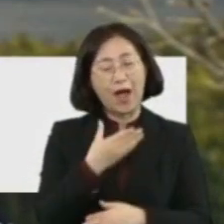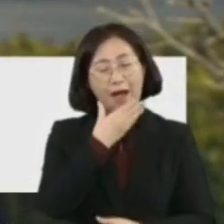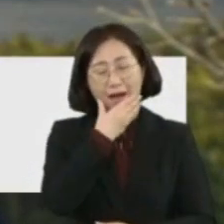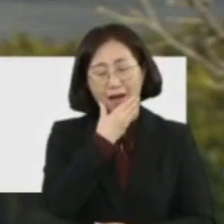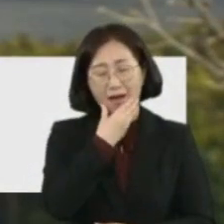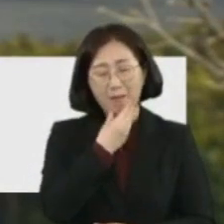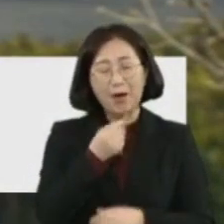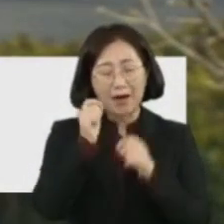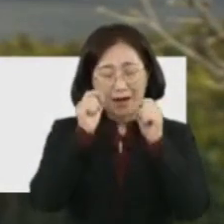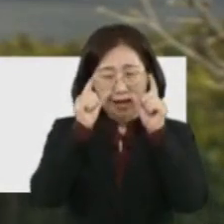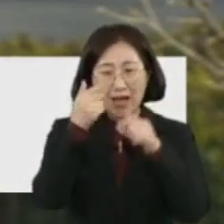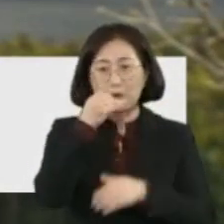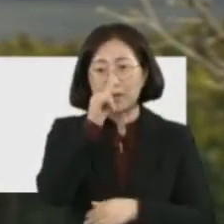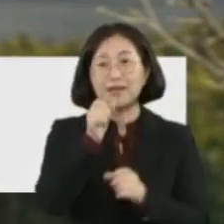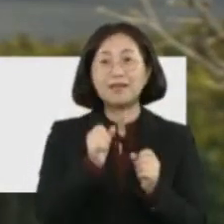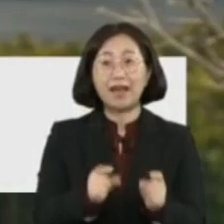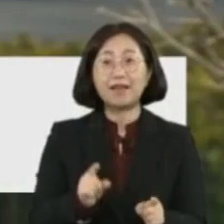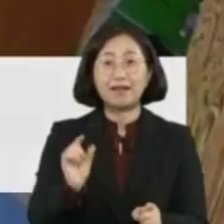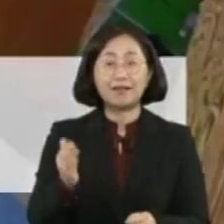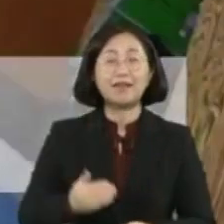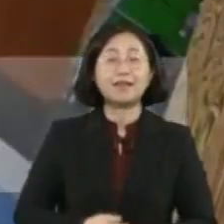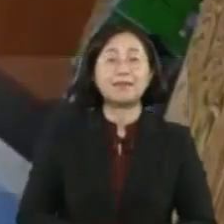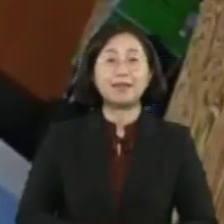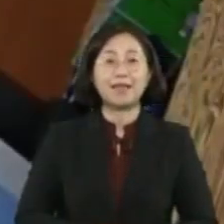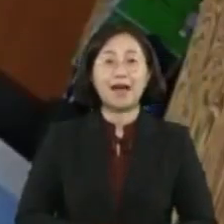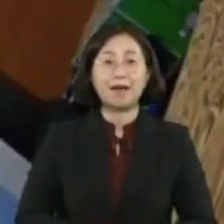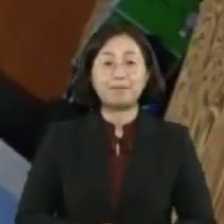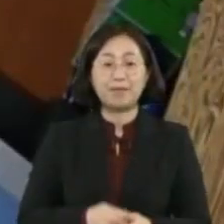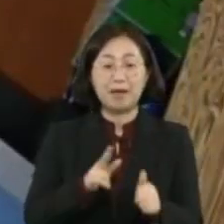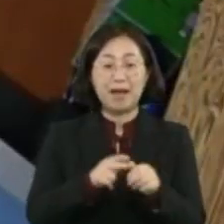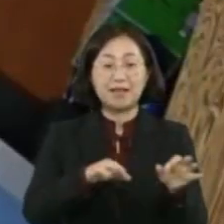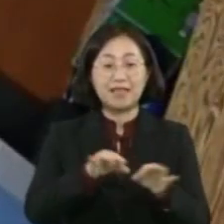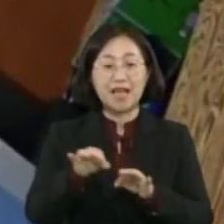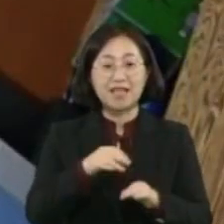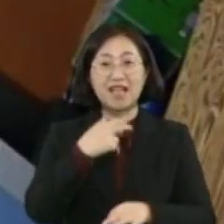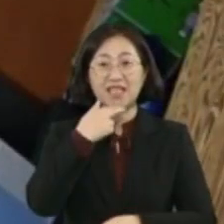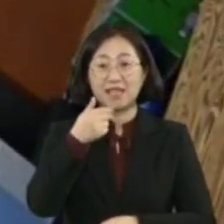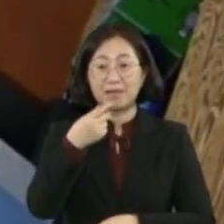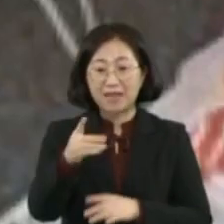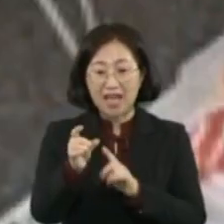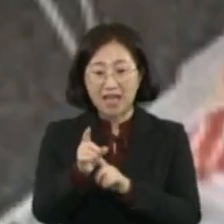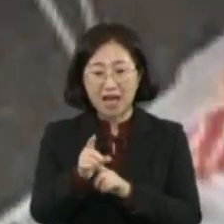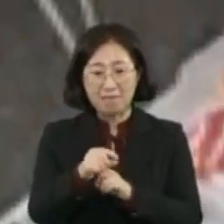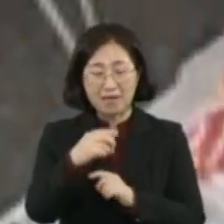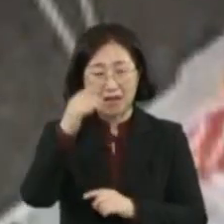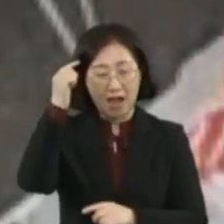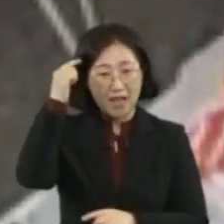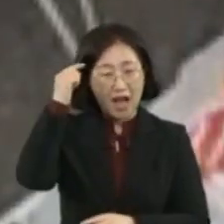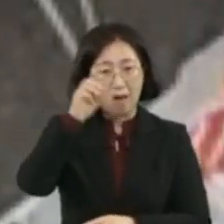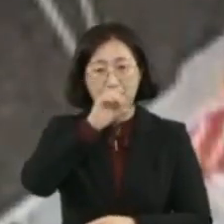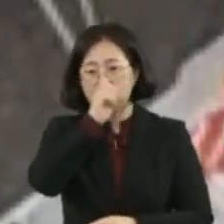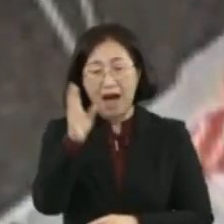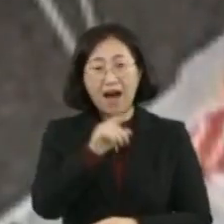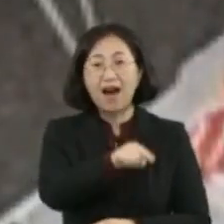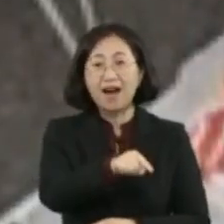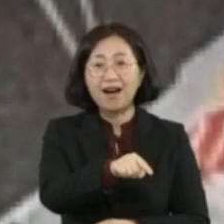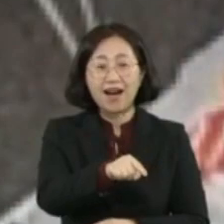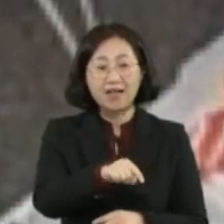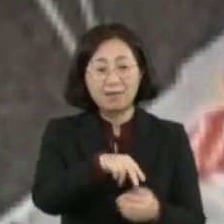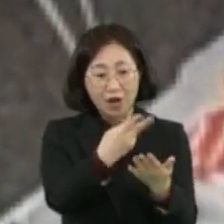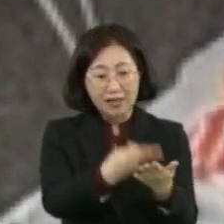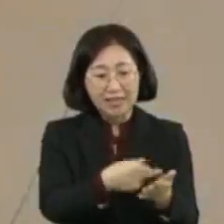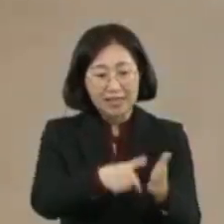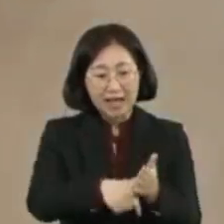행복하게 깨달을 수 있는 계기가 되었어요. 마트에서 70대 어르신이 의식을 잃고 쓰러진 일촉즉발의 위급